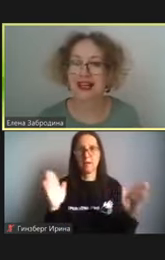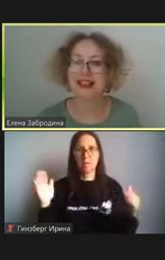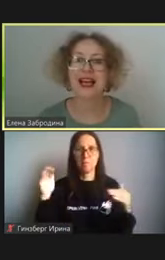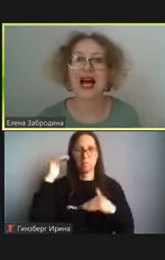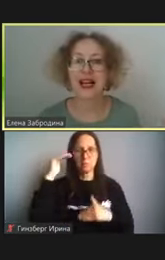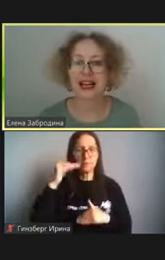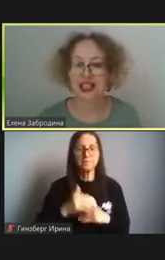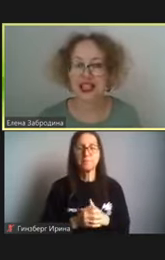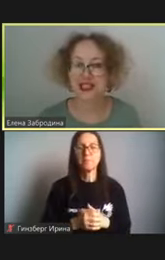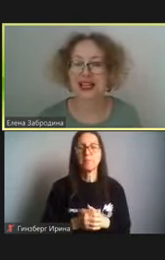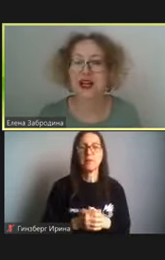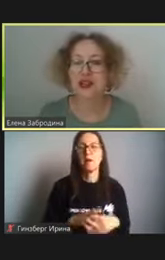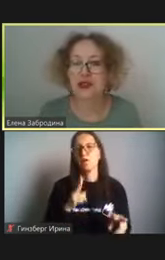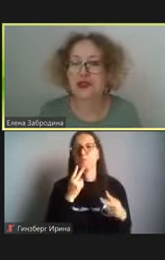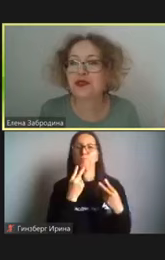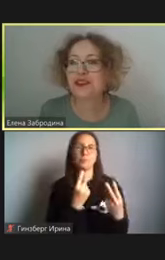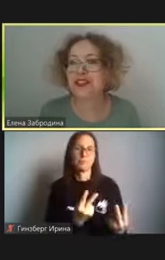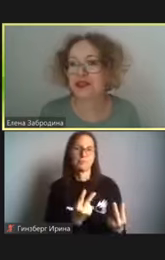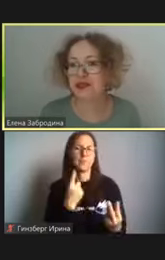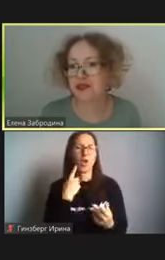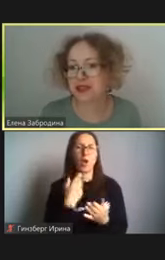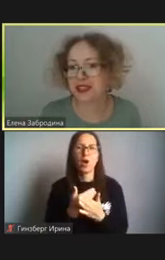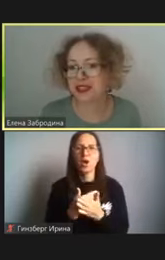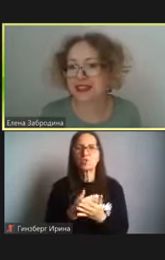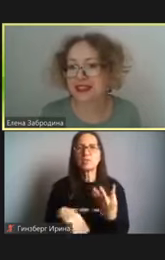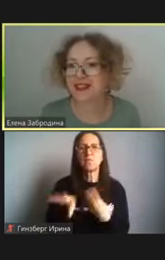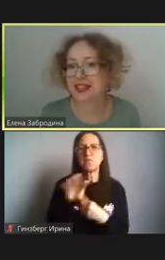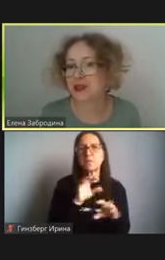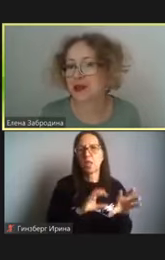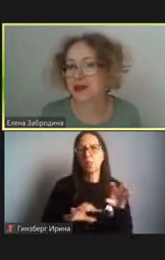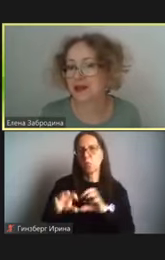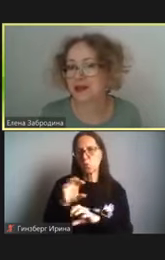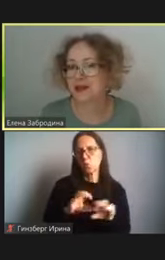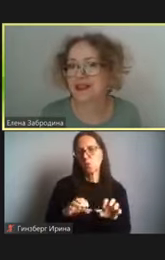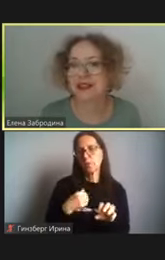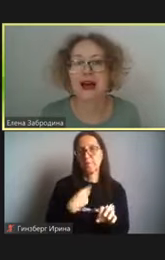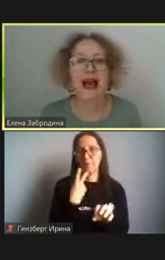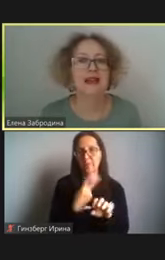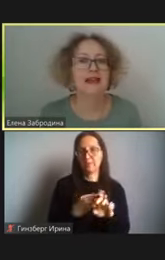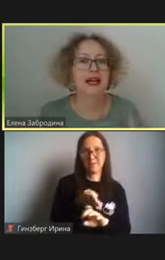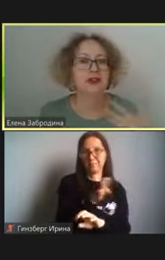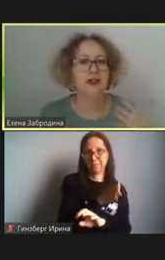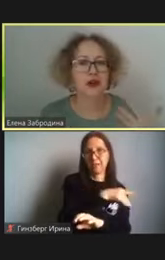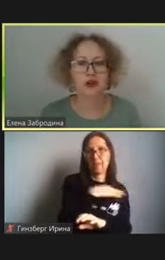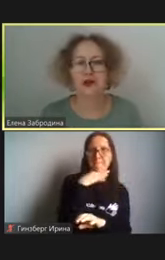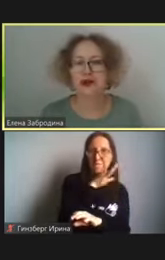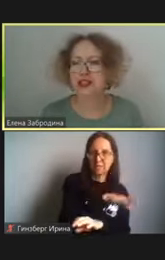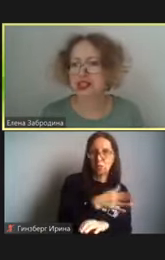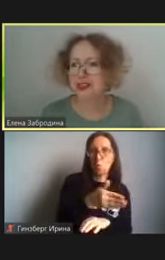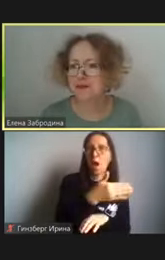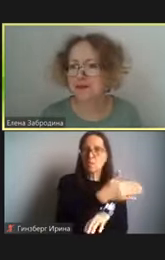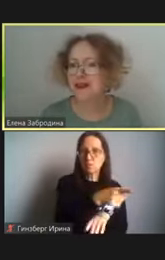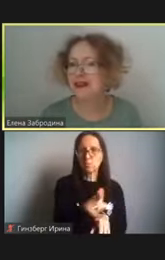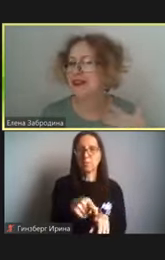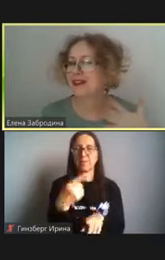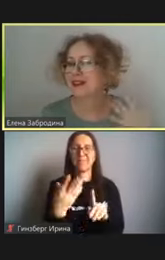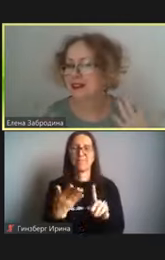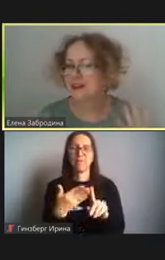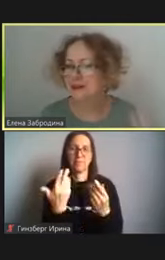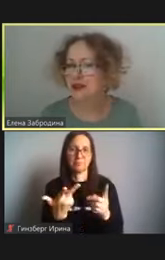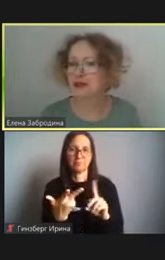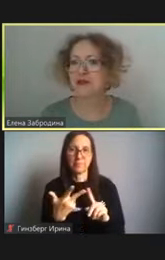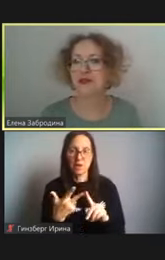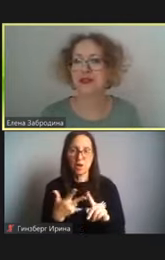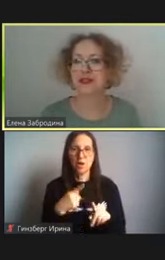одной стороны, кажется, что вот все натюрморты Снейдерса, которые мы с вами видим, это такая вот роскошь, изобилие,